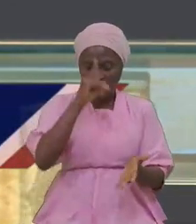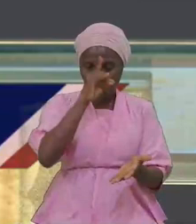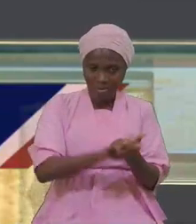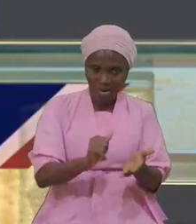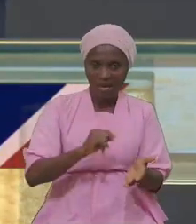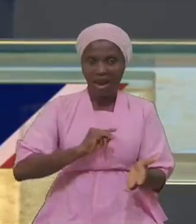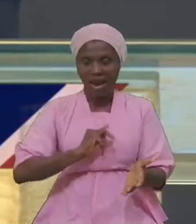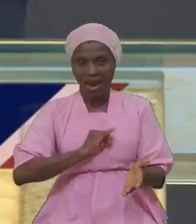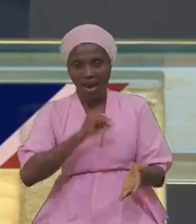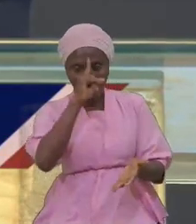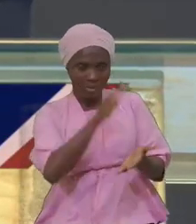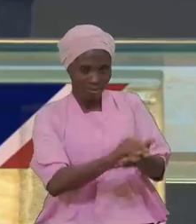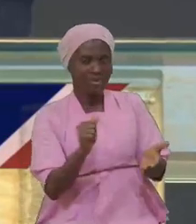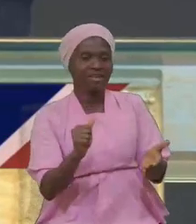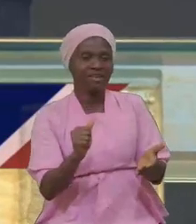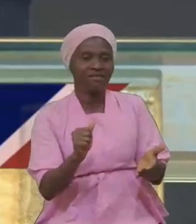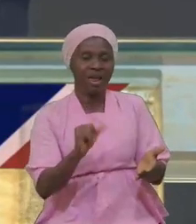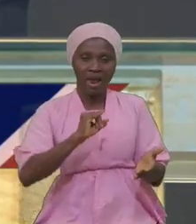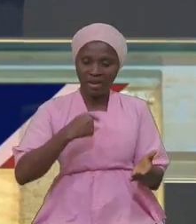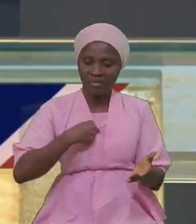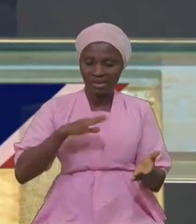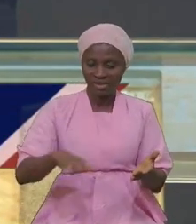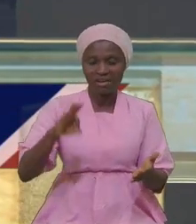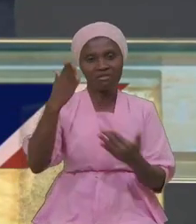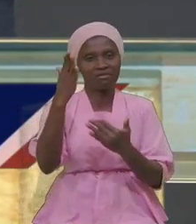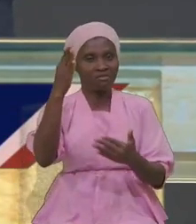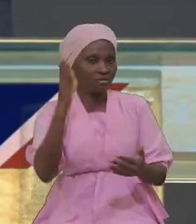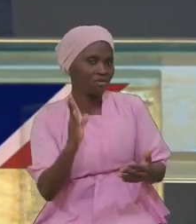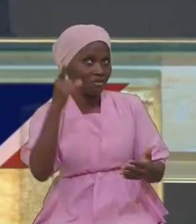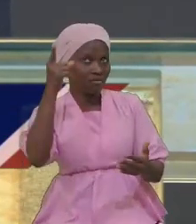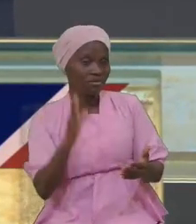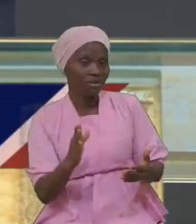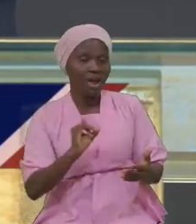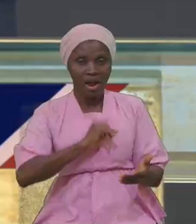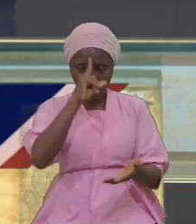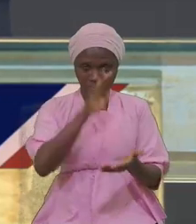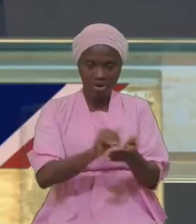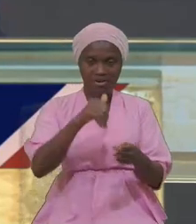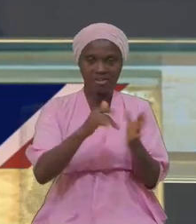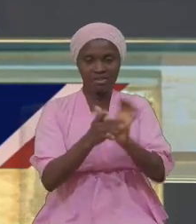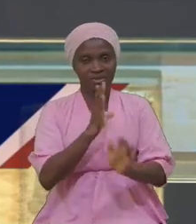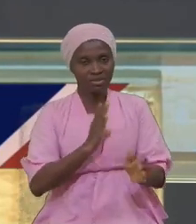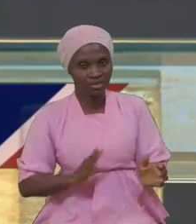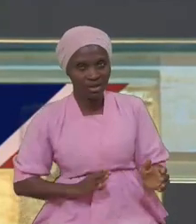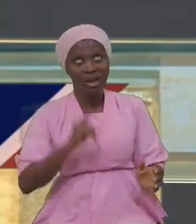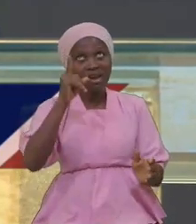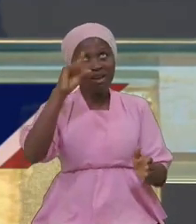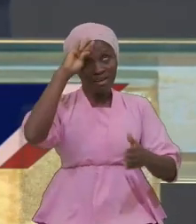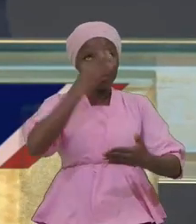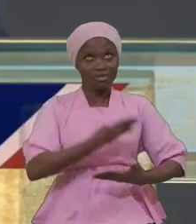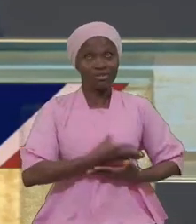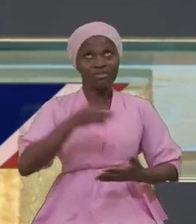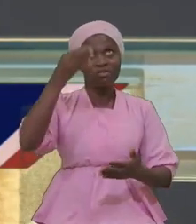J'ai la foi en Dieu, je crois en Jésus-Christ qu'il est le Fils de Dieu, je crois en Jésus-Christ qu'il est